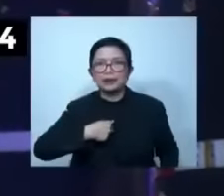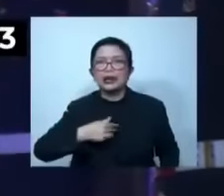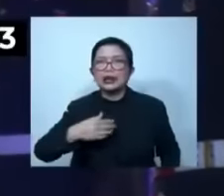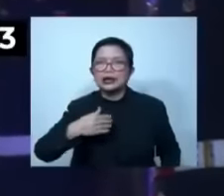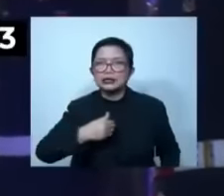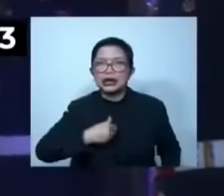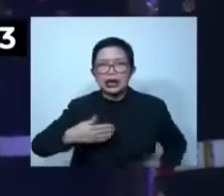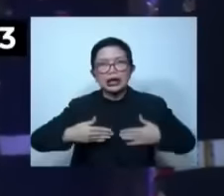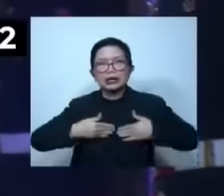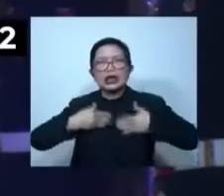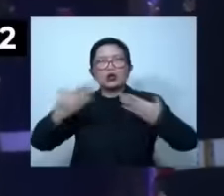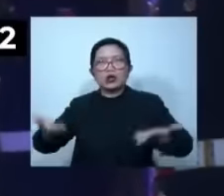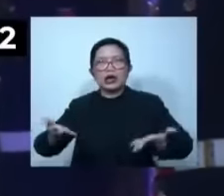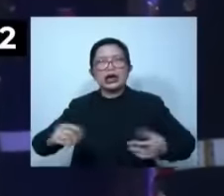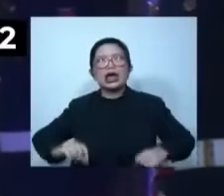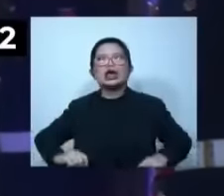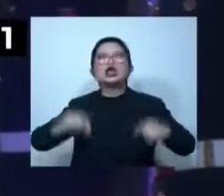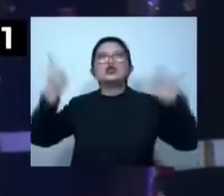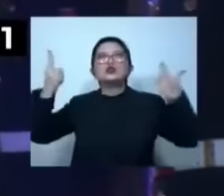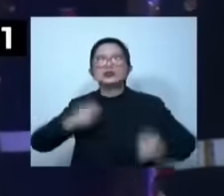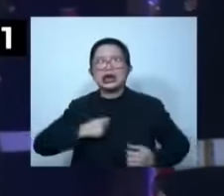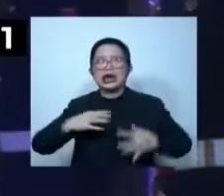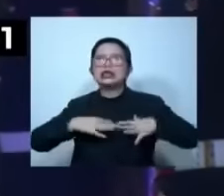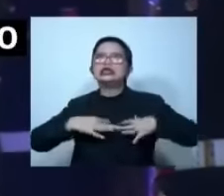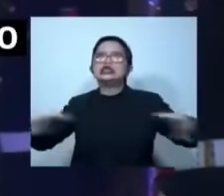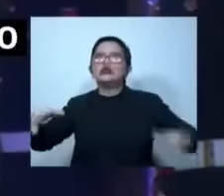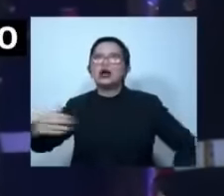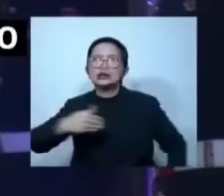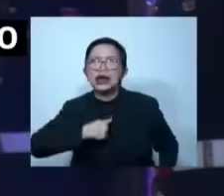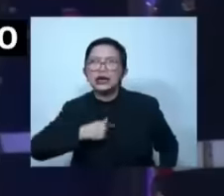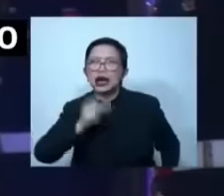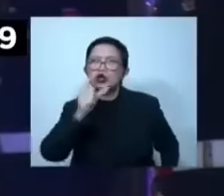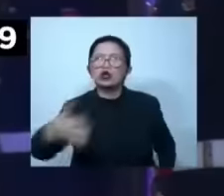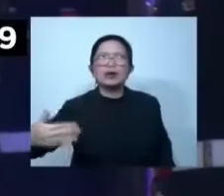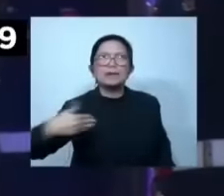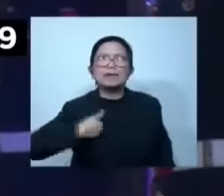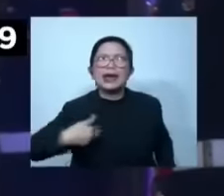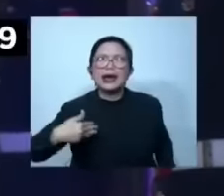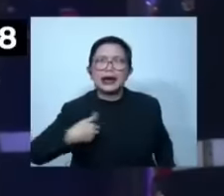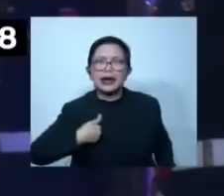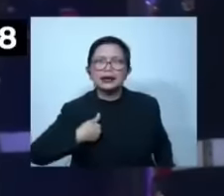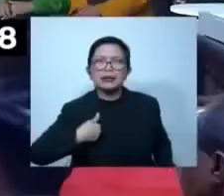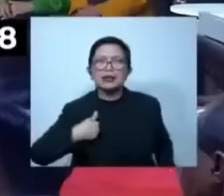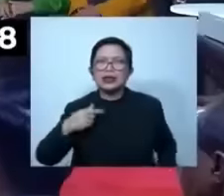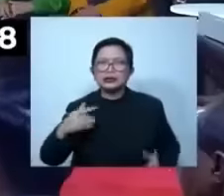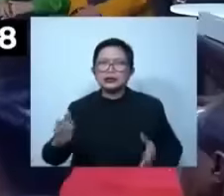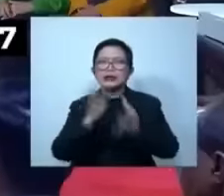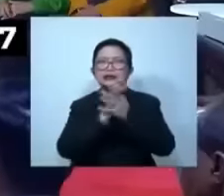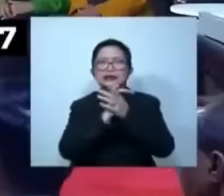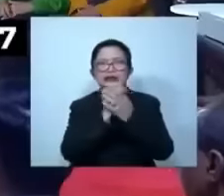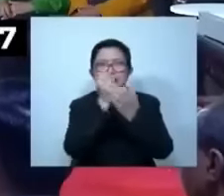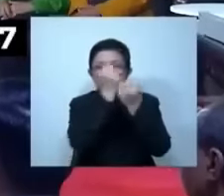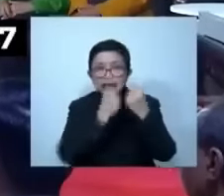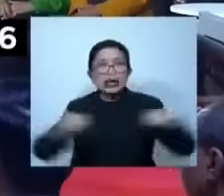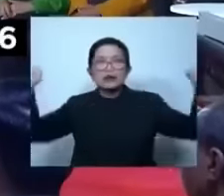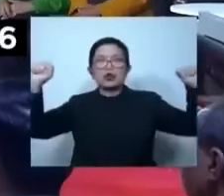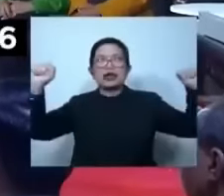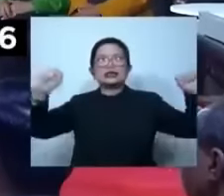Dan saya pertaruhkan nyawa saya, jiwa saya untuk membela demokrasi, hukum, dan